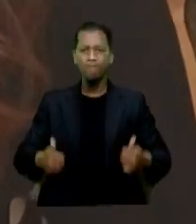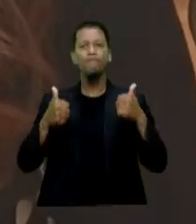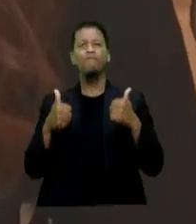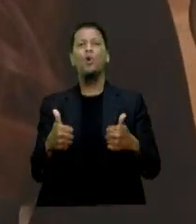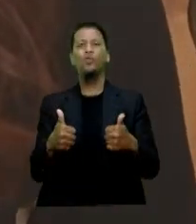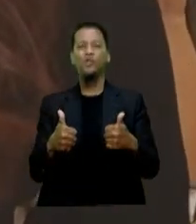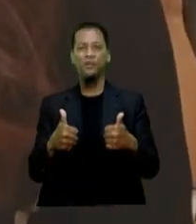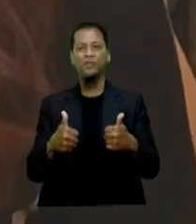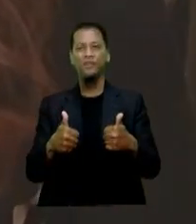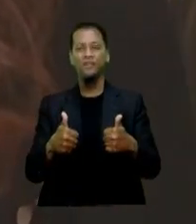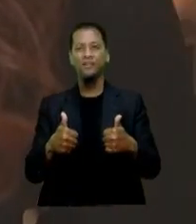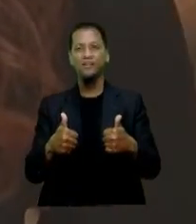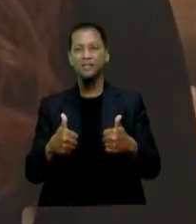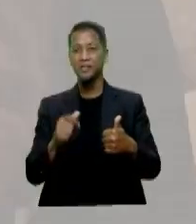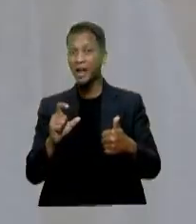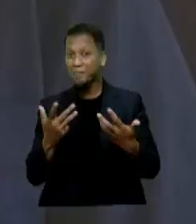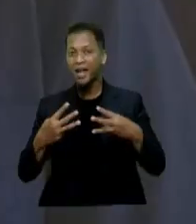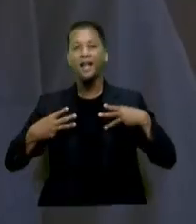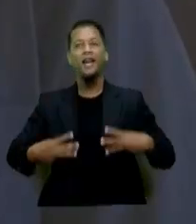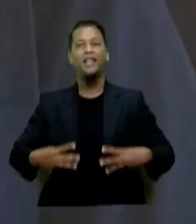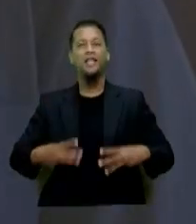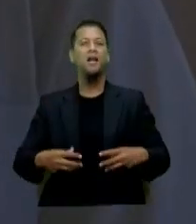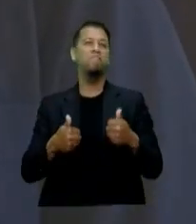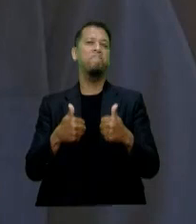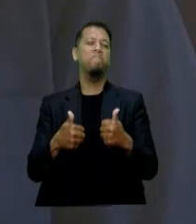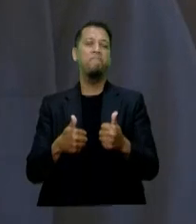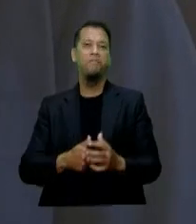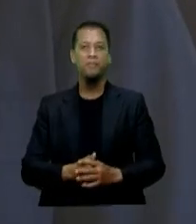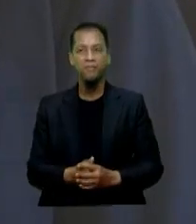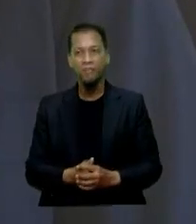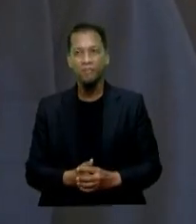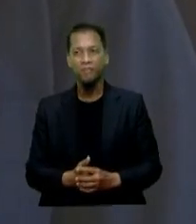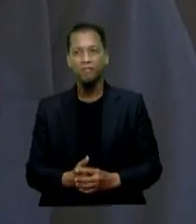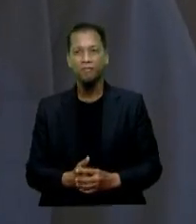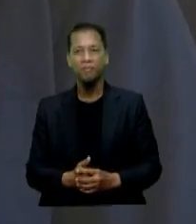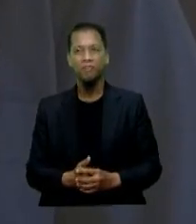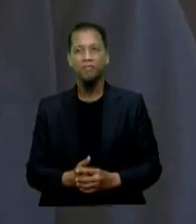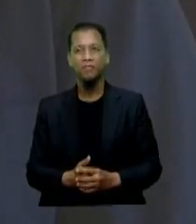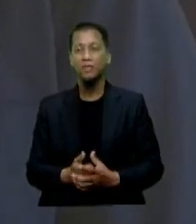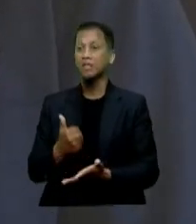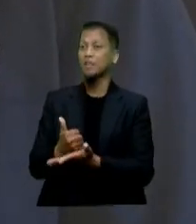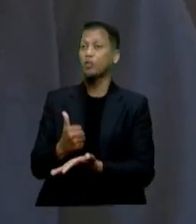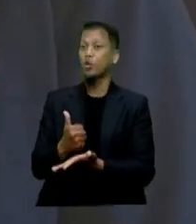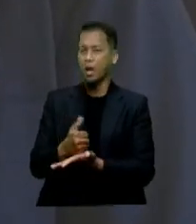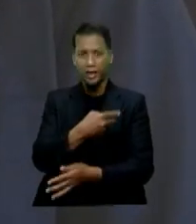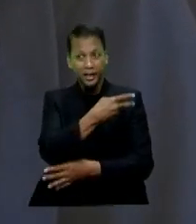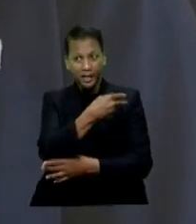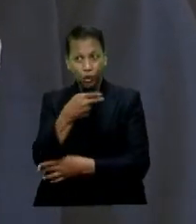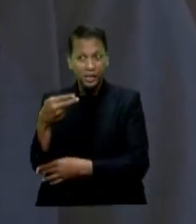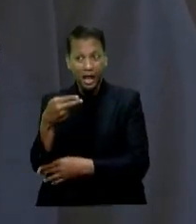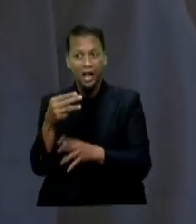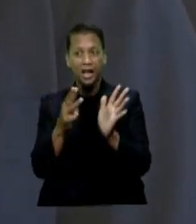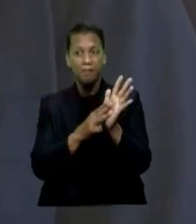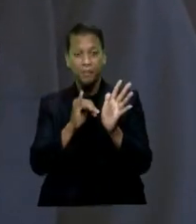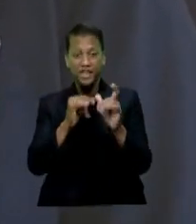dengan attitude yang baik. Indonesia seperti halnya arti dari MISS sendiri kan ya.